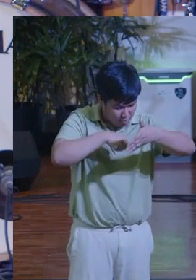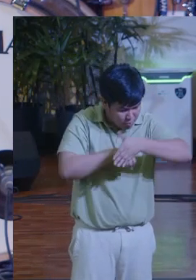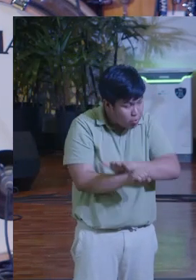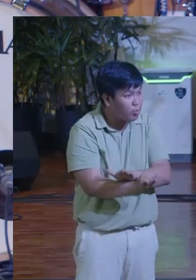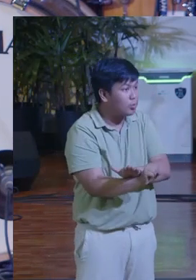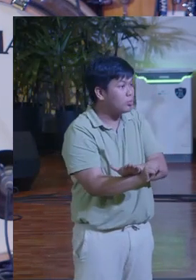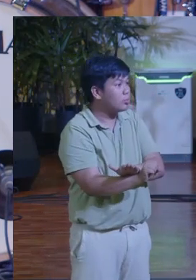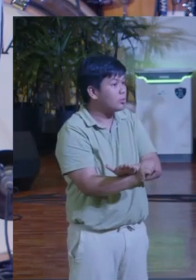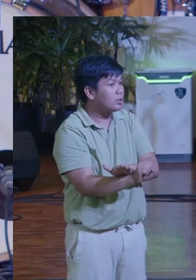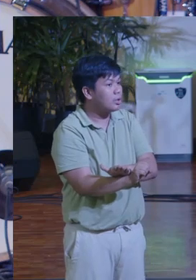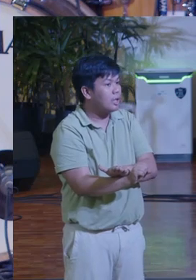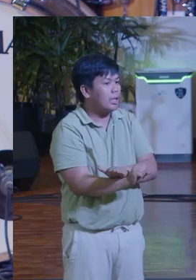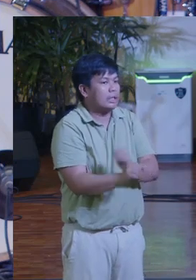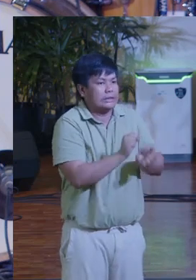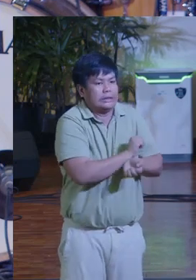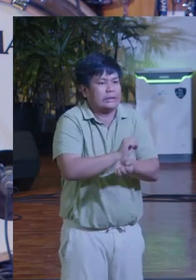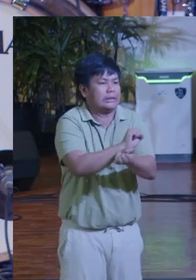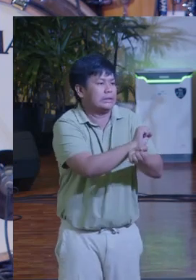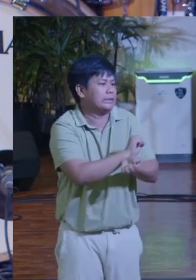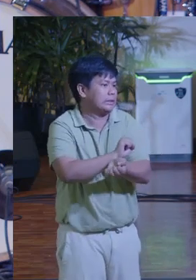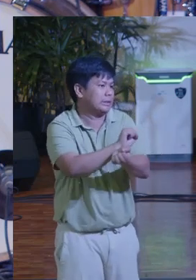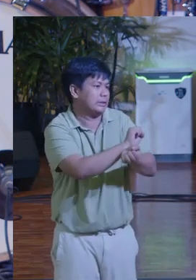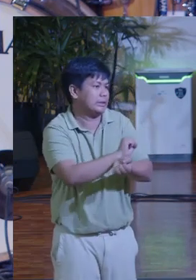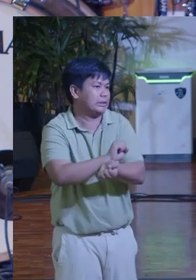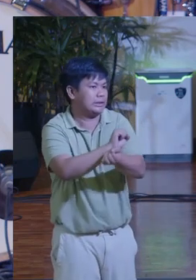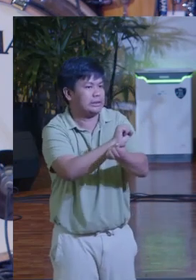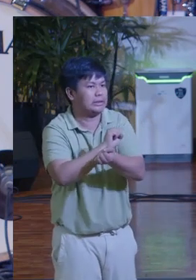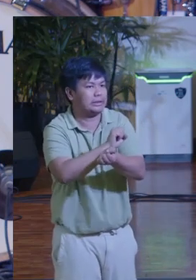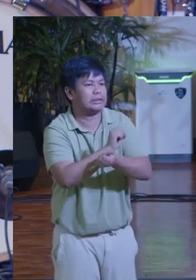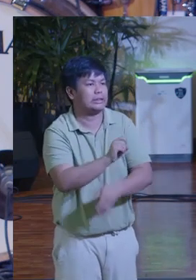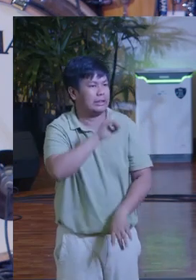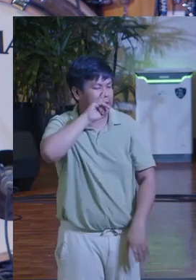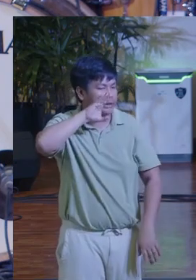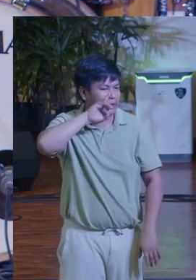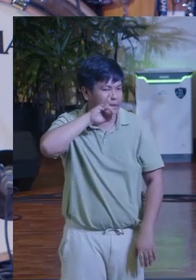naging alipin sa bansang pinagdalhan sa kanila ng